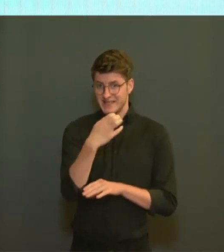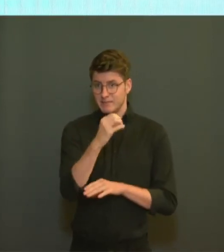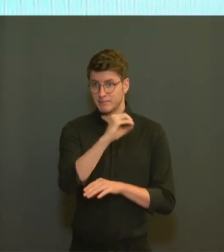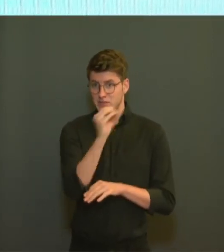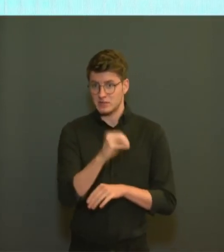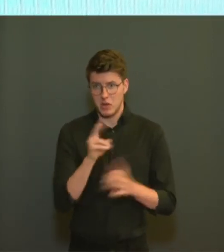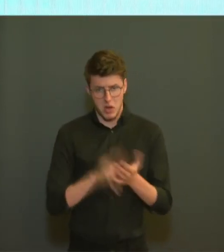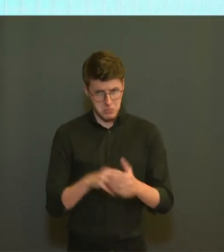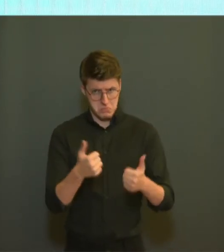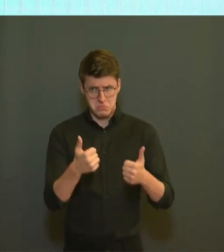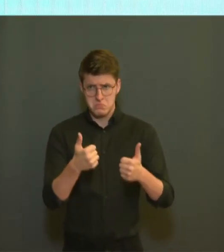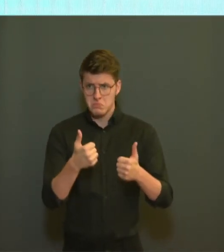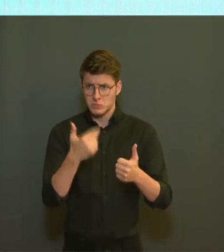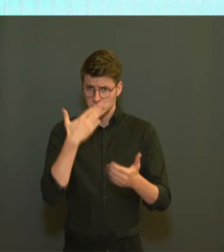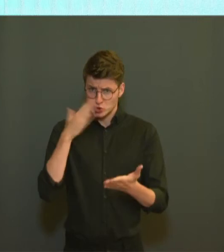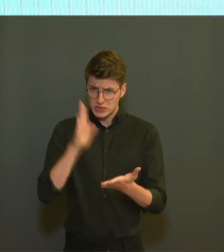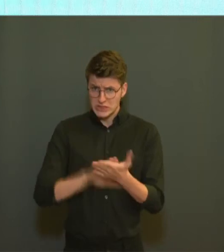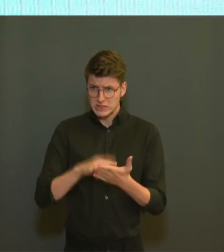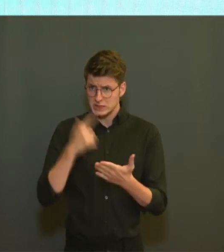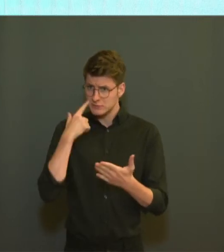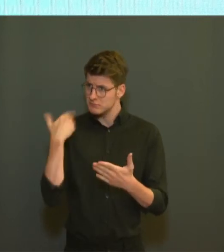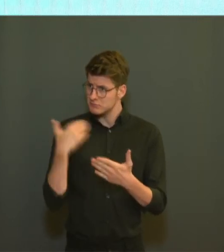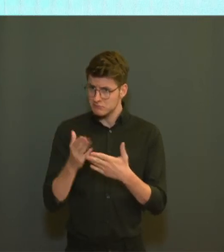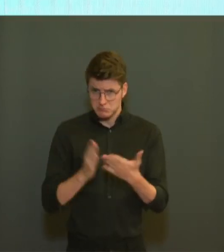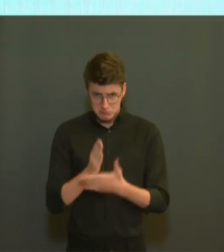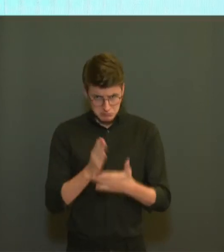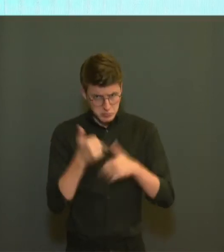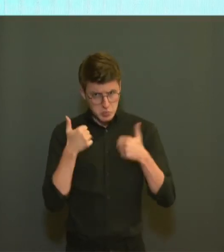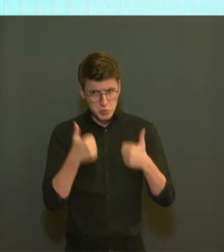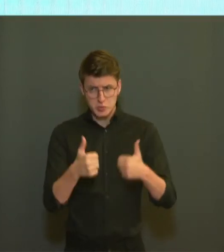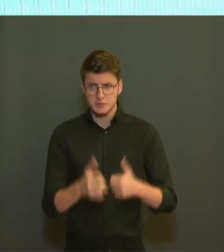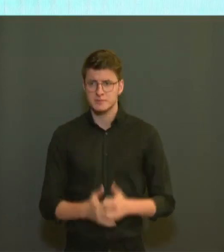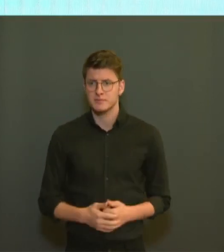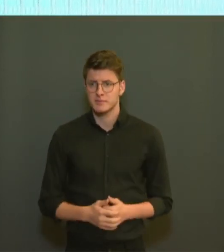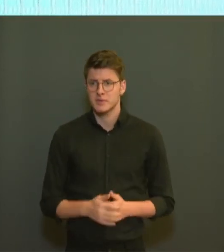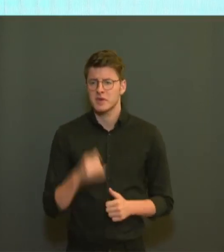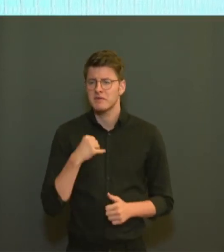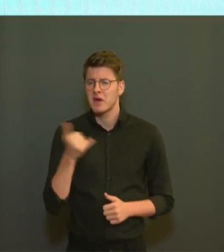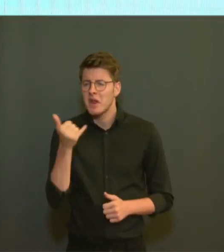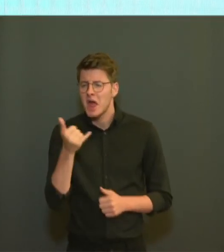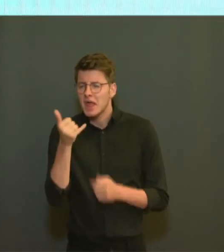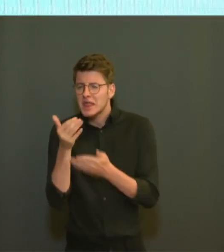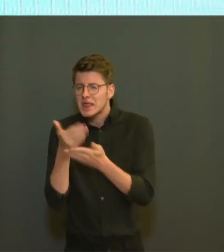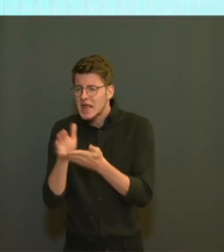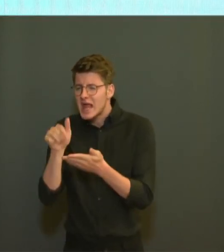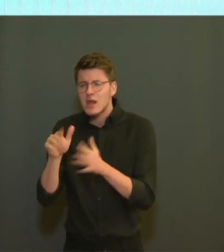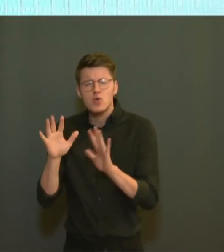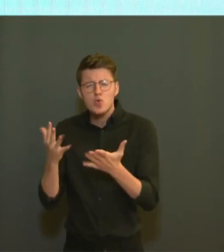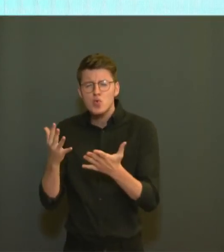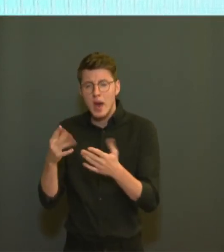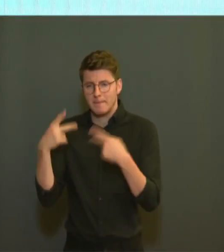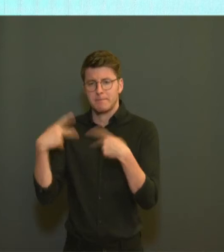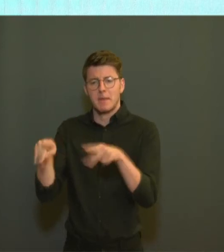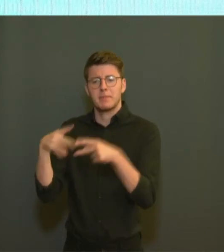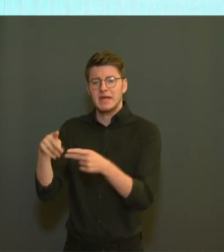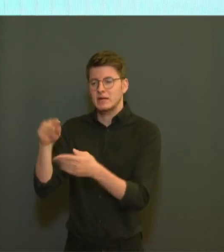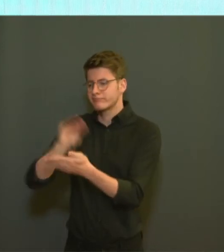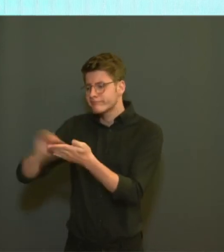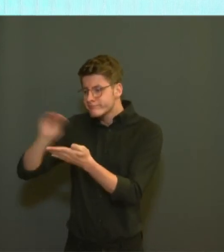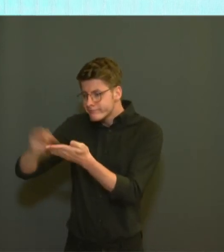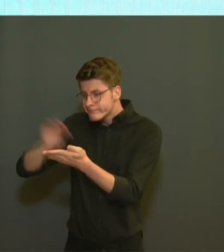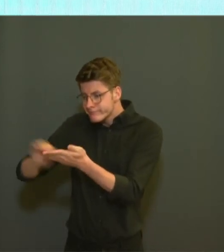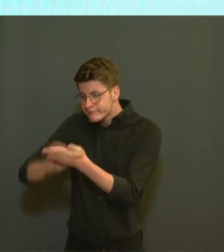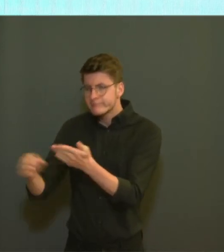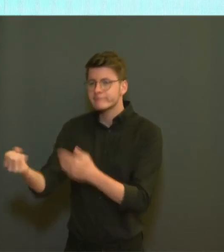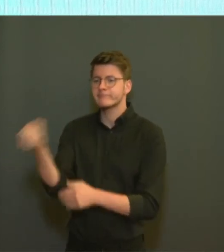elektronische invulformulier. Een kleine minderheid werd nog via een papieren versie ingediend. Van die